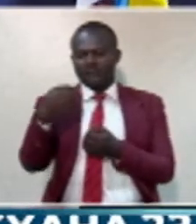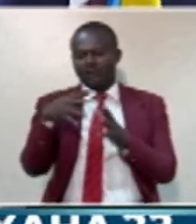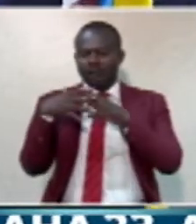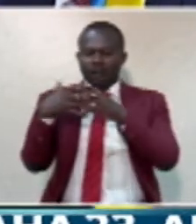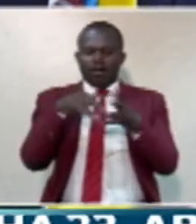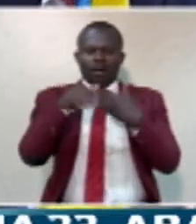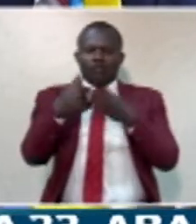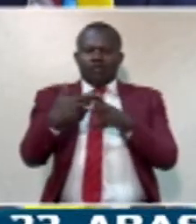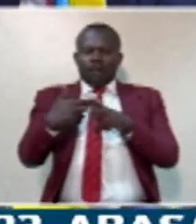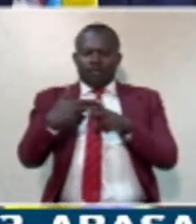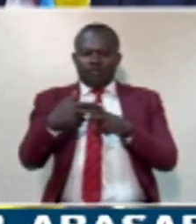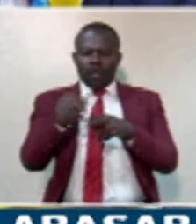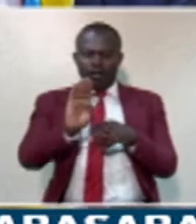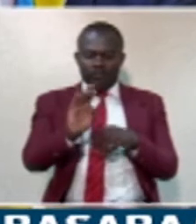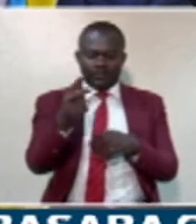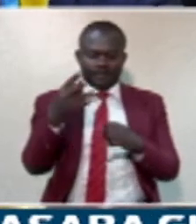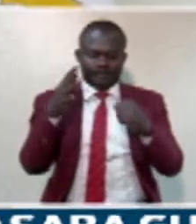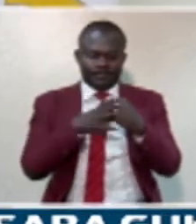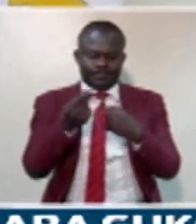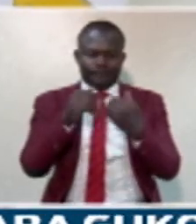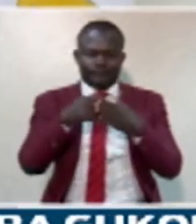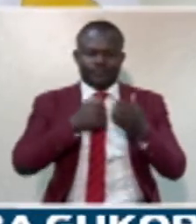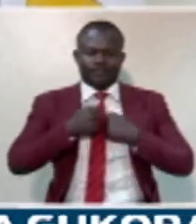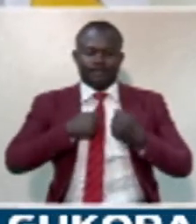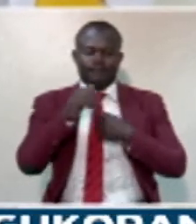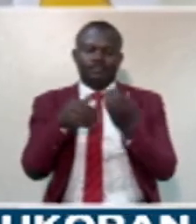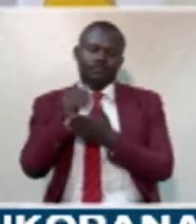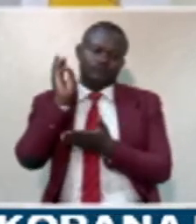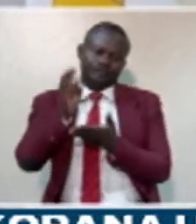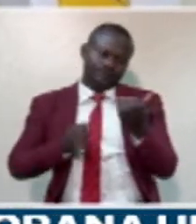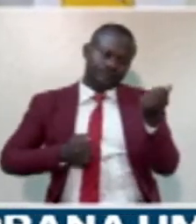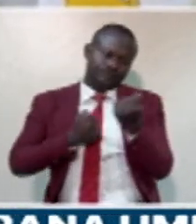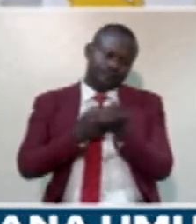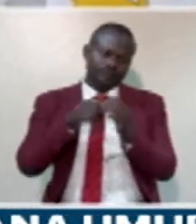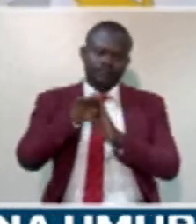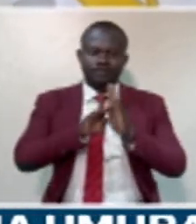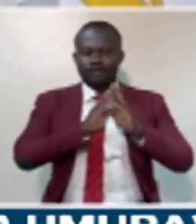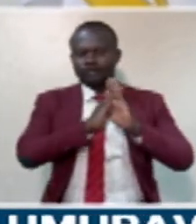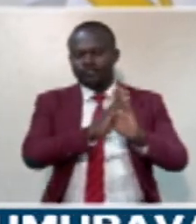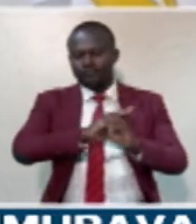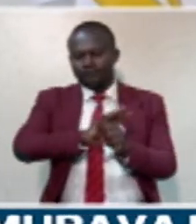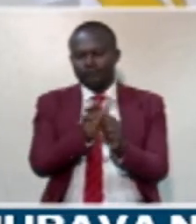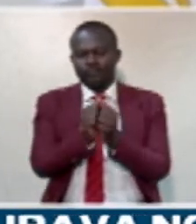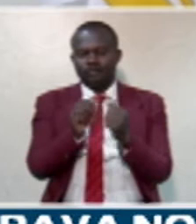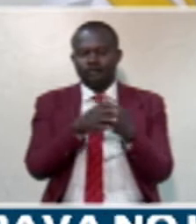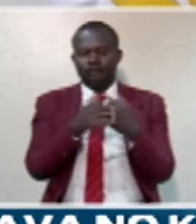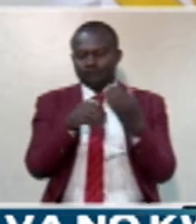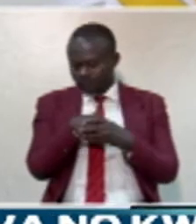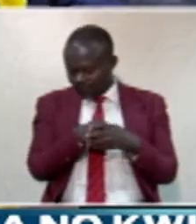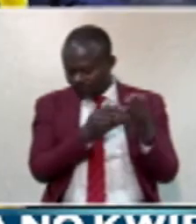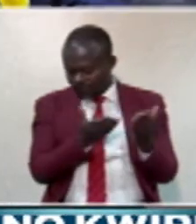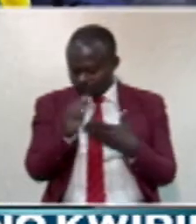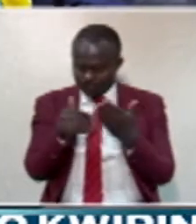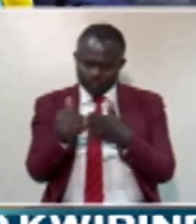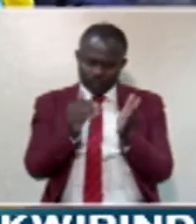Amerika yakabakaba miliyari 29 z'amafaranga y'u Rwanda kazafasha muri gahunda zo kurwanya icyorezo cya COVID-19 harimo gutumiza